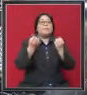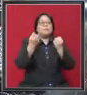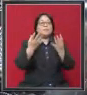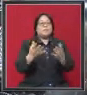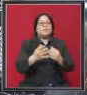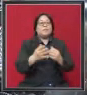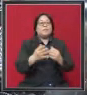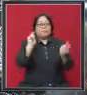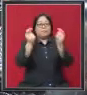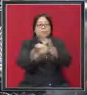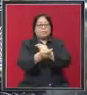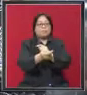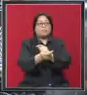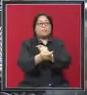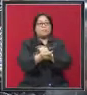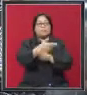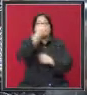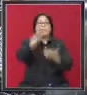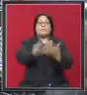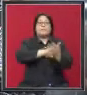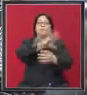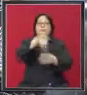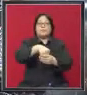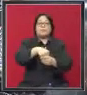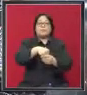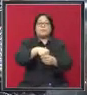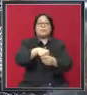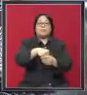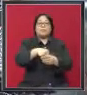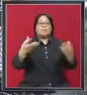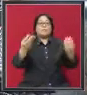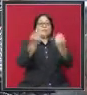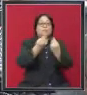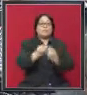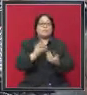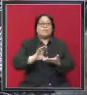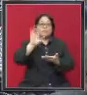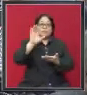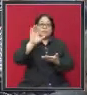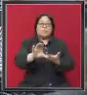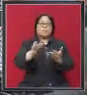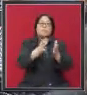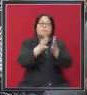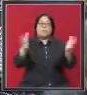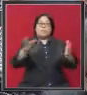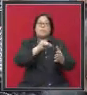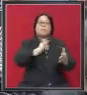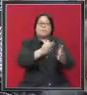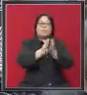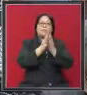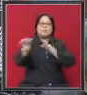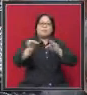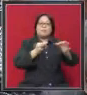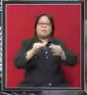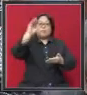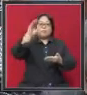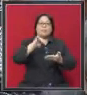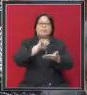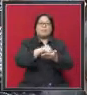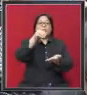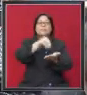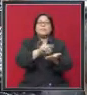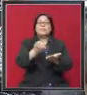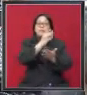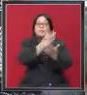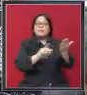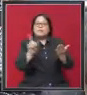berapakah pindaan sebab dia melibatkan kata jumlah belanjawan yang lebih besar, dan saya minta penjelasan pengurangan ini di